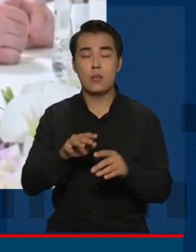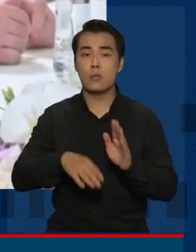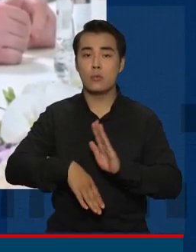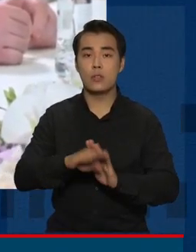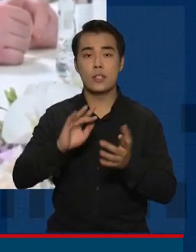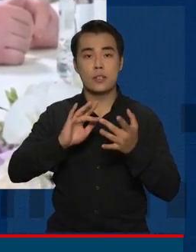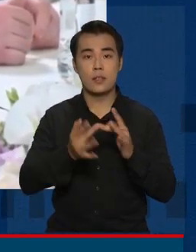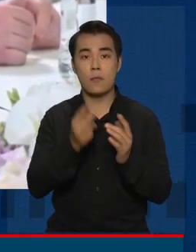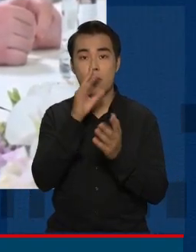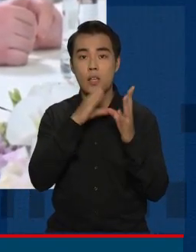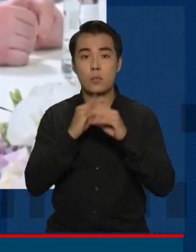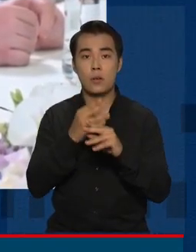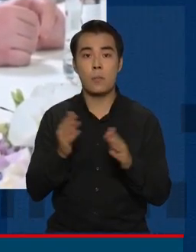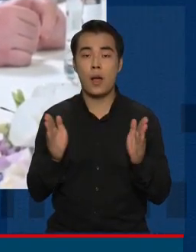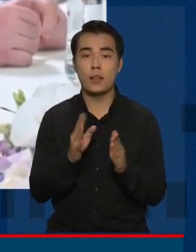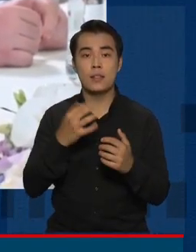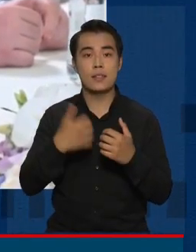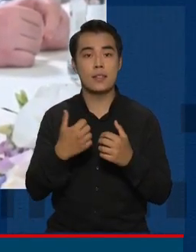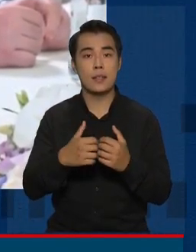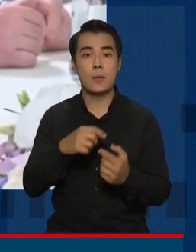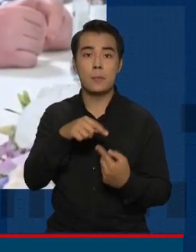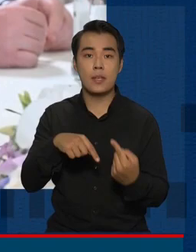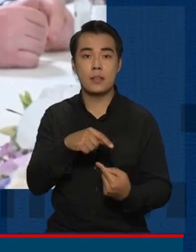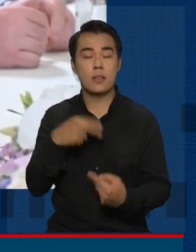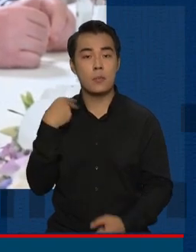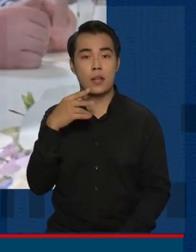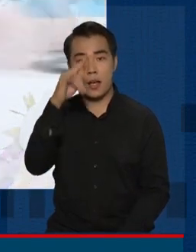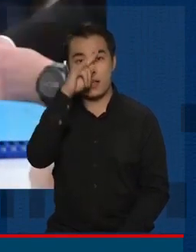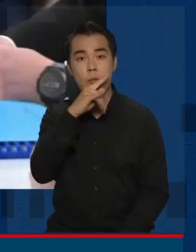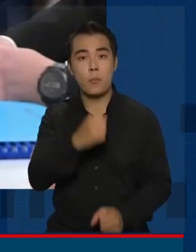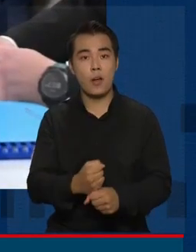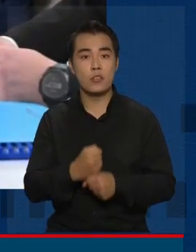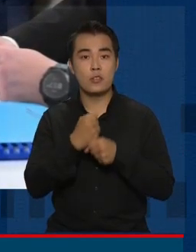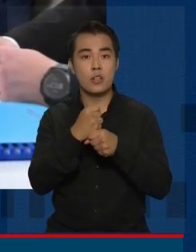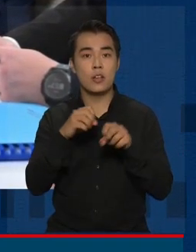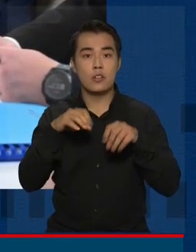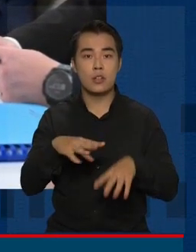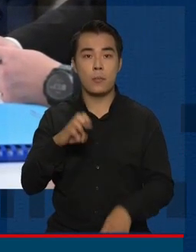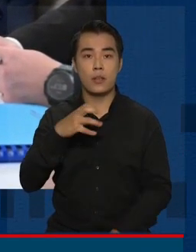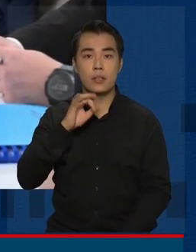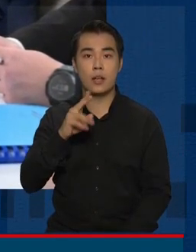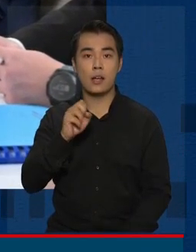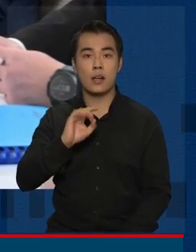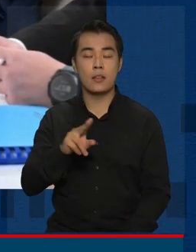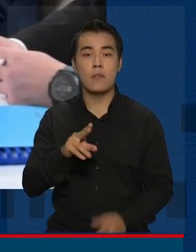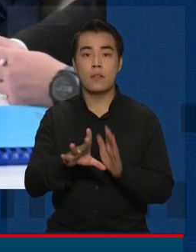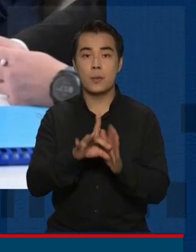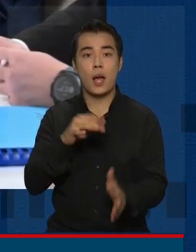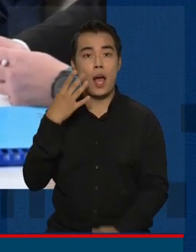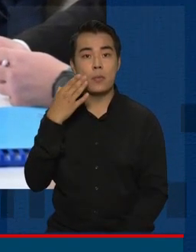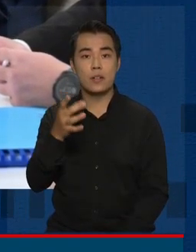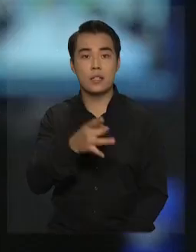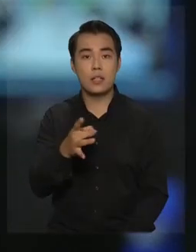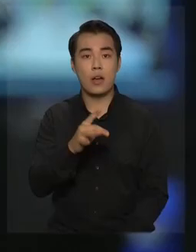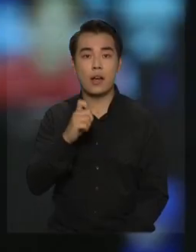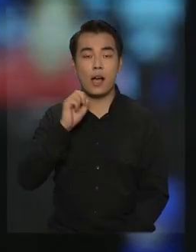цифровой компетенции малого и среднего бизнеса. Президент Казахстана поддержал решение MasterCard выбрать Алматы в качестве регионального